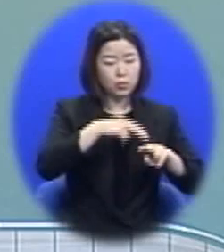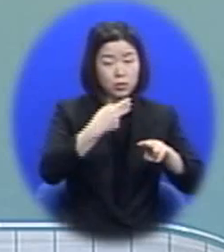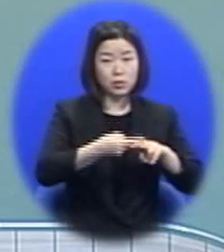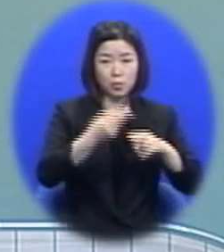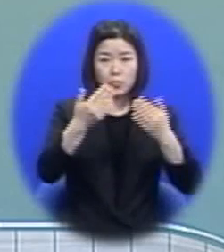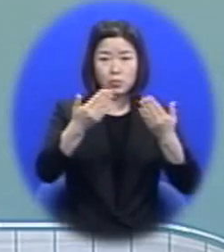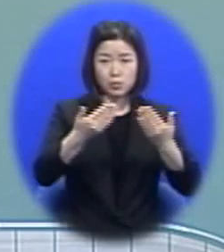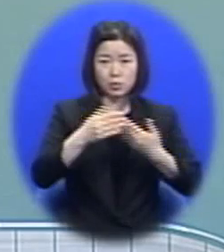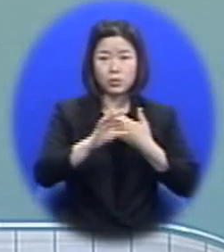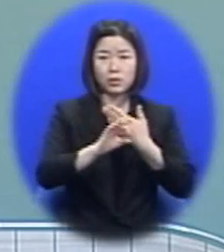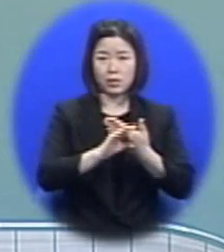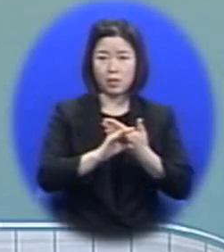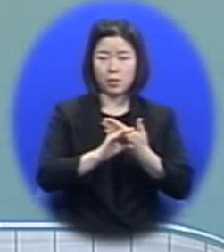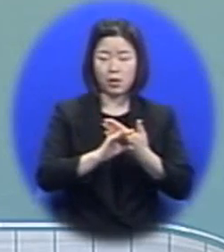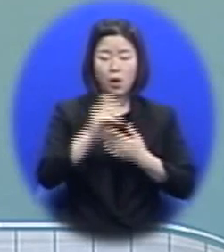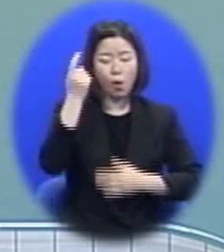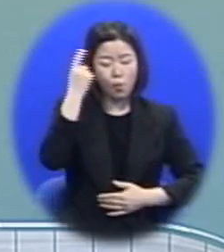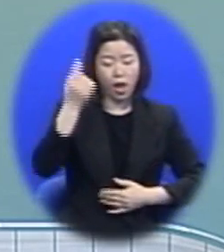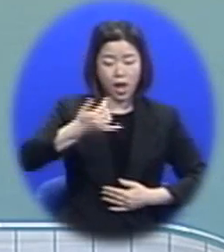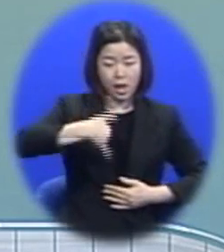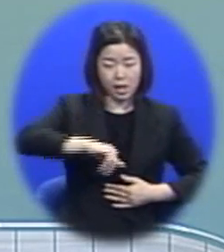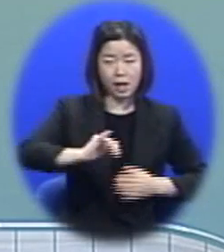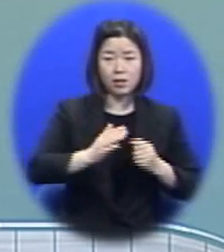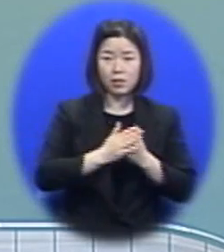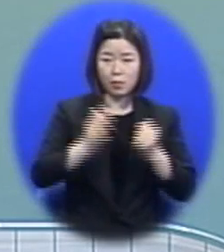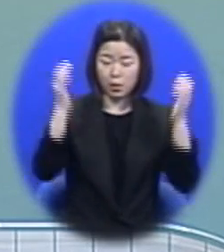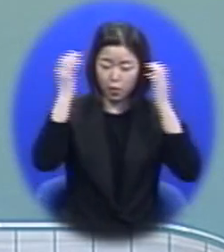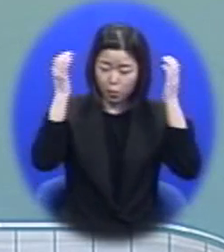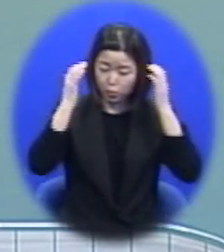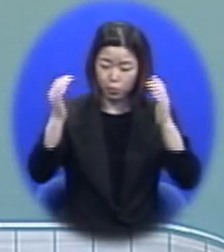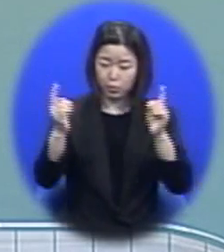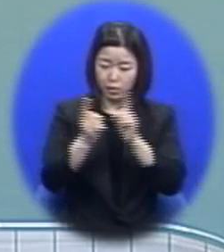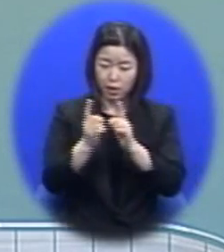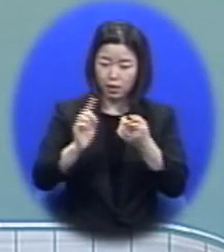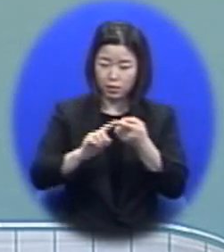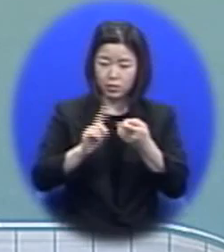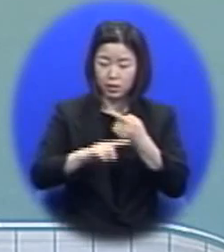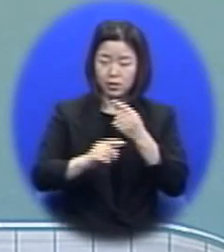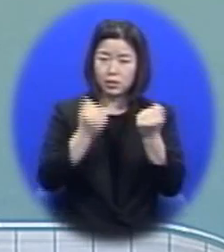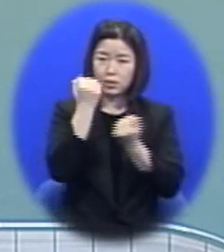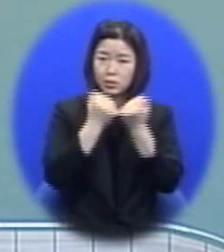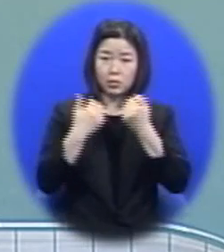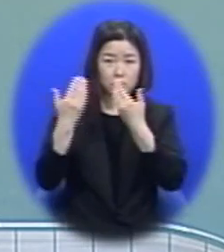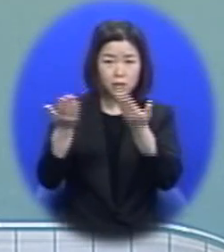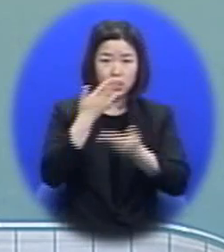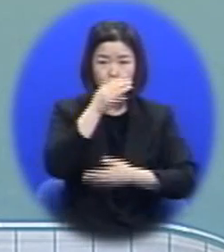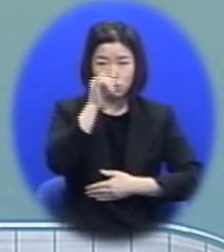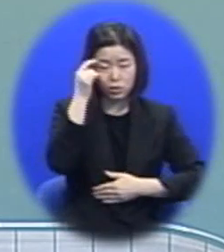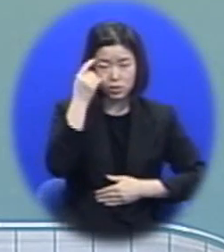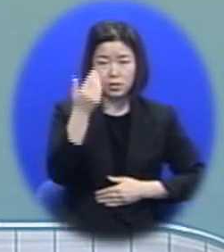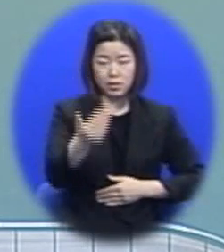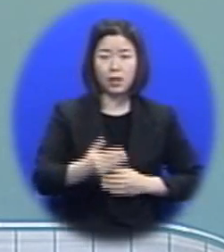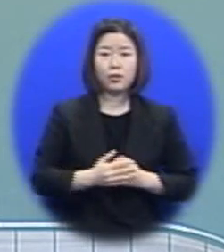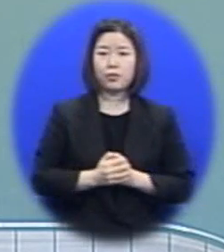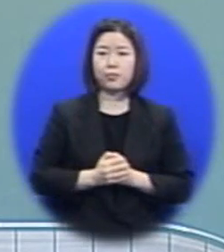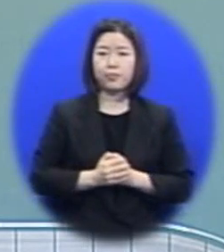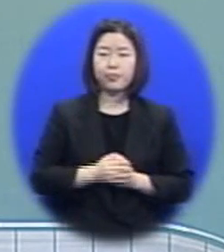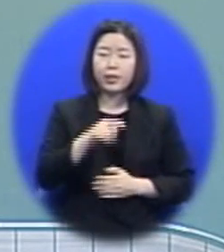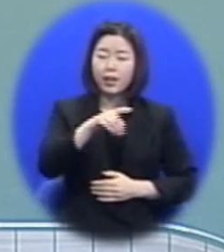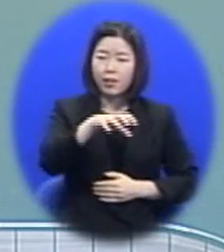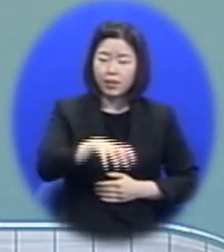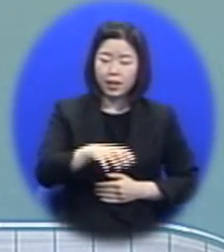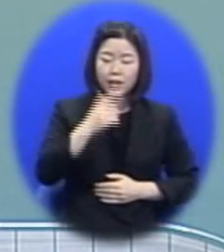이렇게 고통당하는 것을 어떻게 설명을 해야 하는 거지 여기에는 부모가